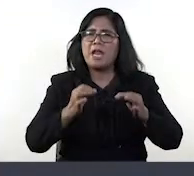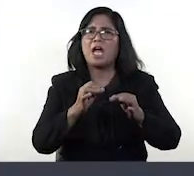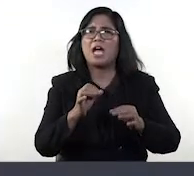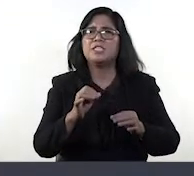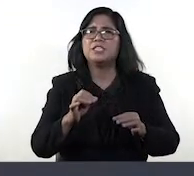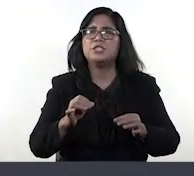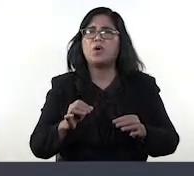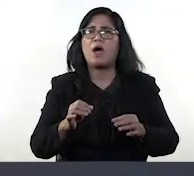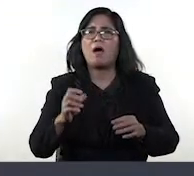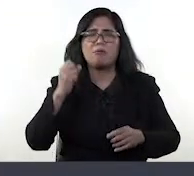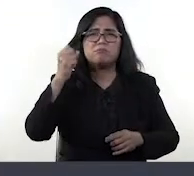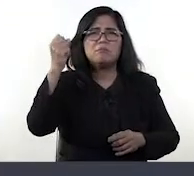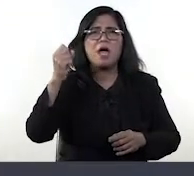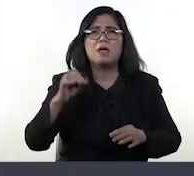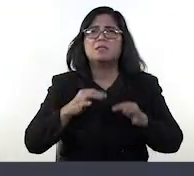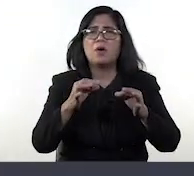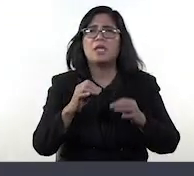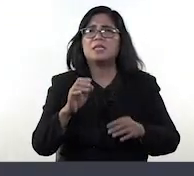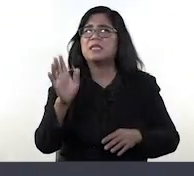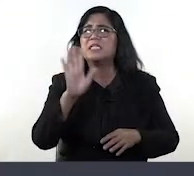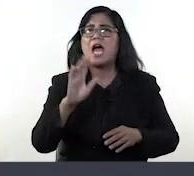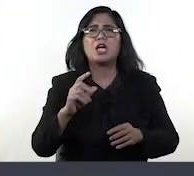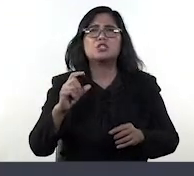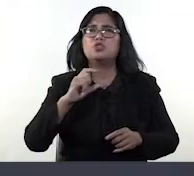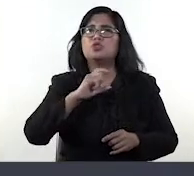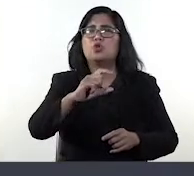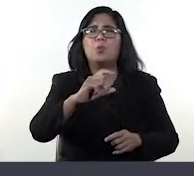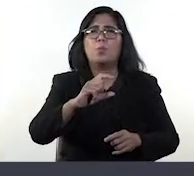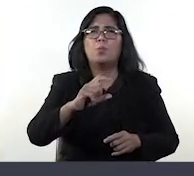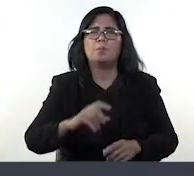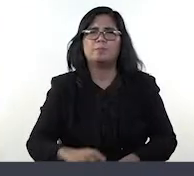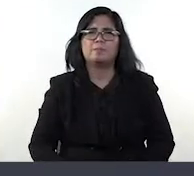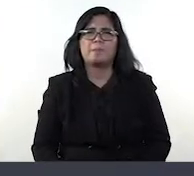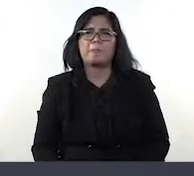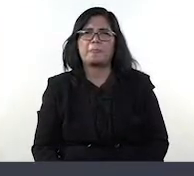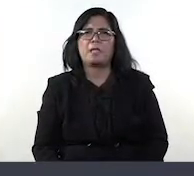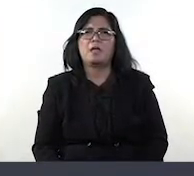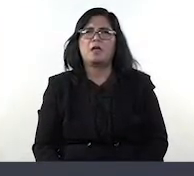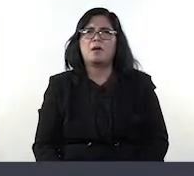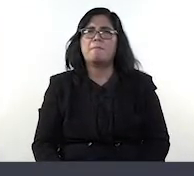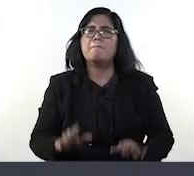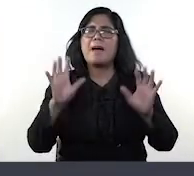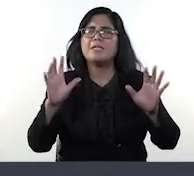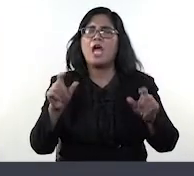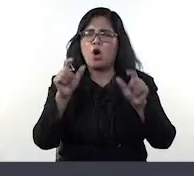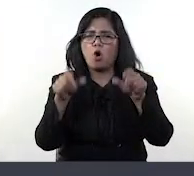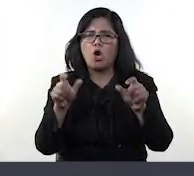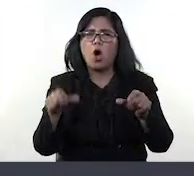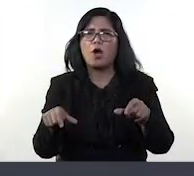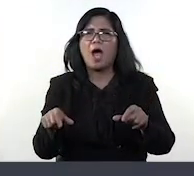nggak cukup ini memang ada banyak orang yang mau memenangkan jiwa dengan cara daging